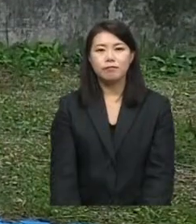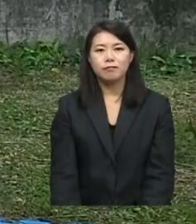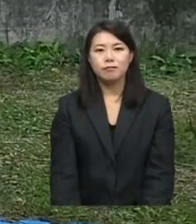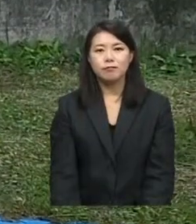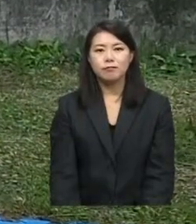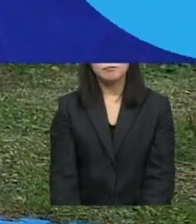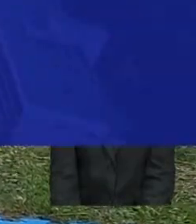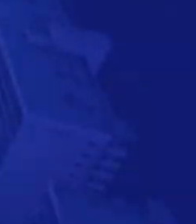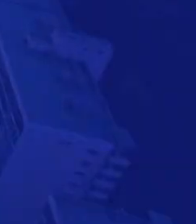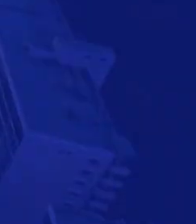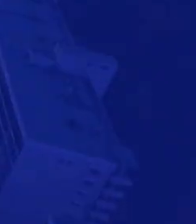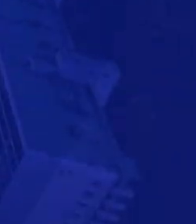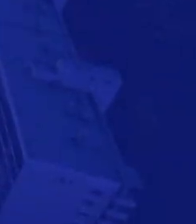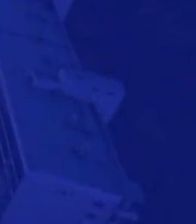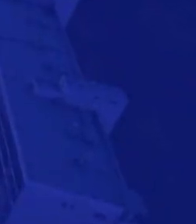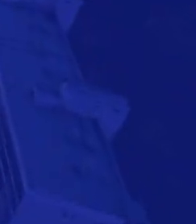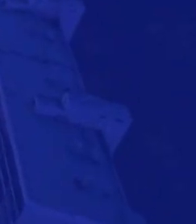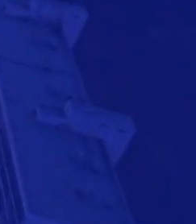됐습니다